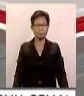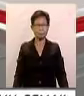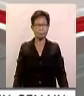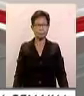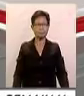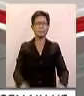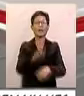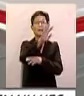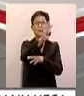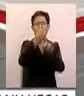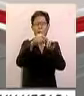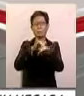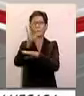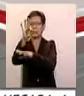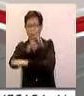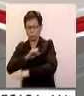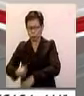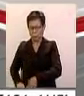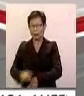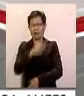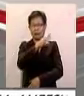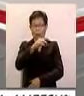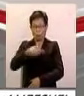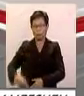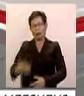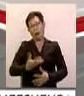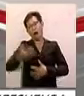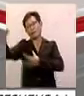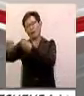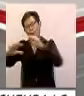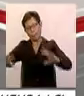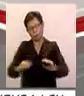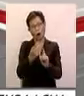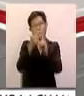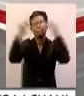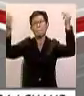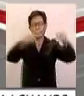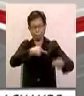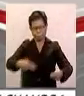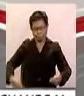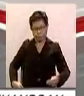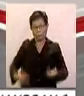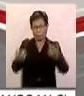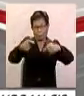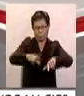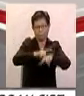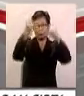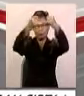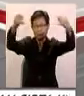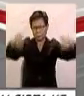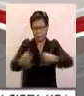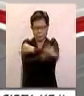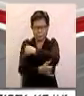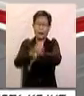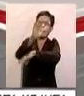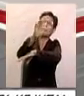Hari itu, 6 daripada 9 Sultan dan Raja hari ini berangkat menghadiri mesyuarat khas Majlis Raja-Raja yang berlangsung di Istana Negara